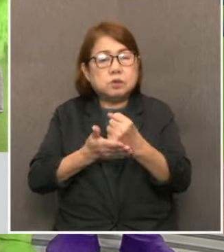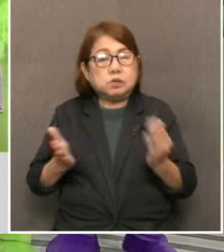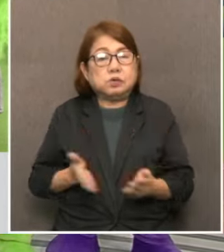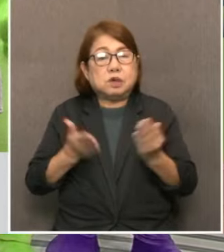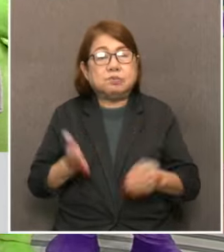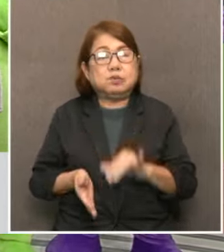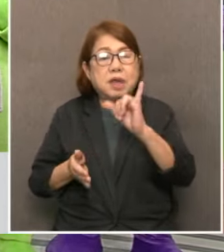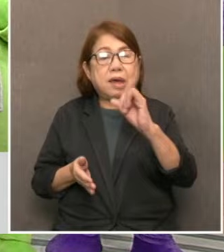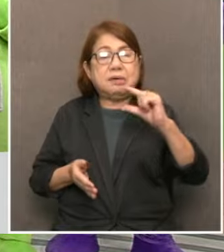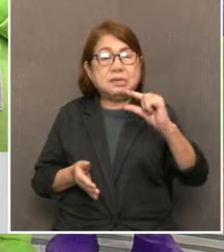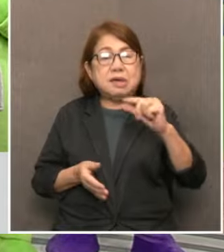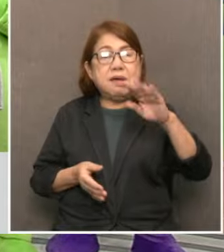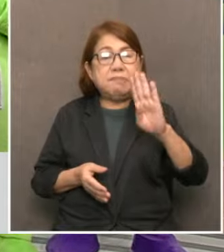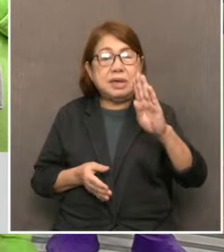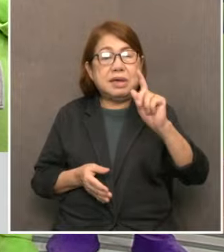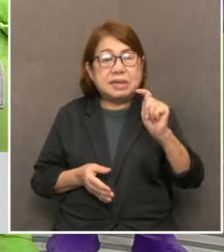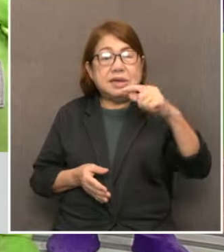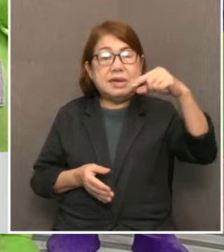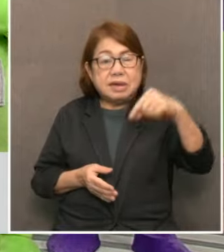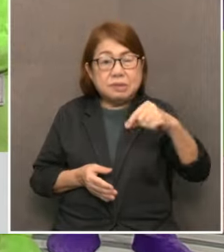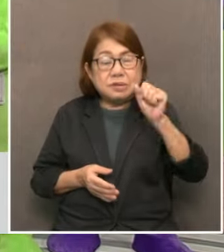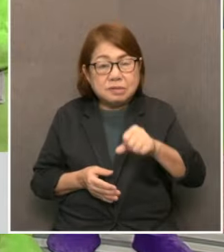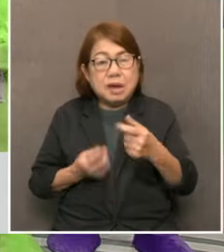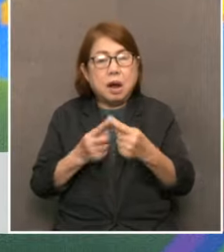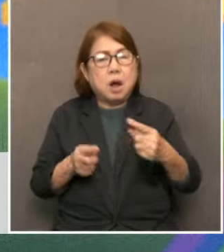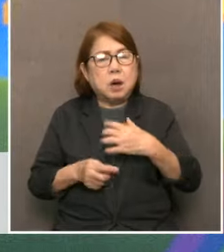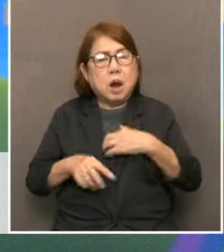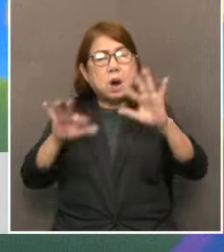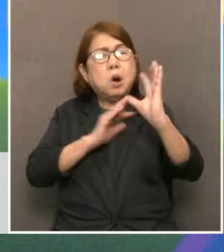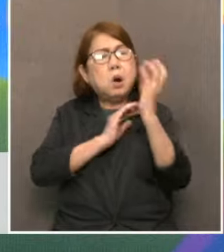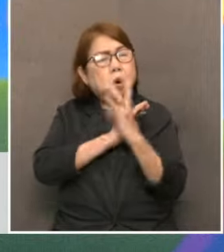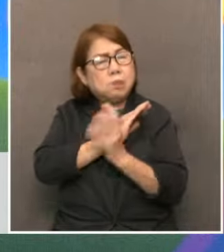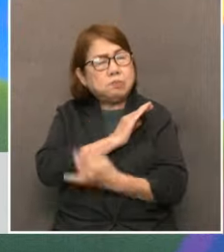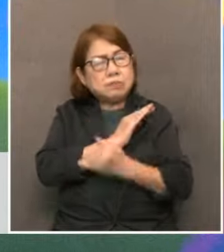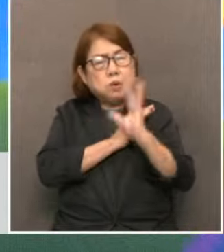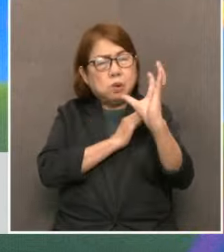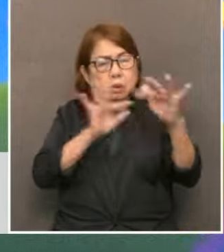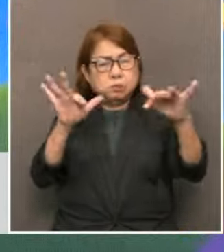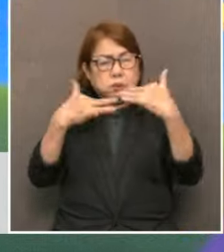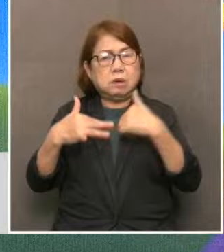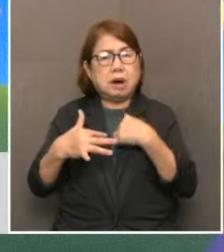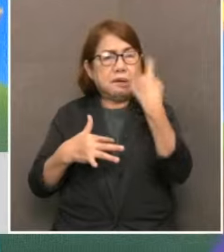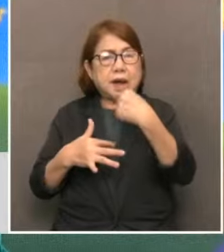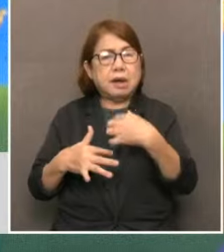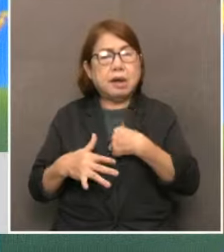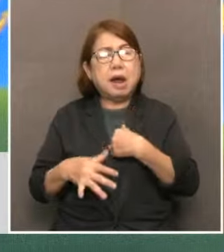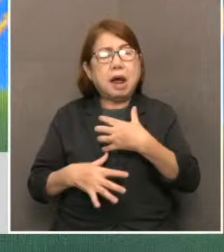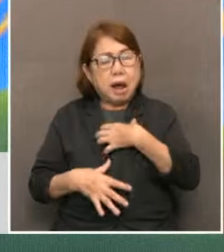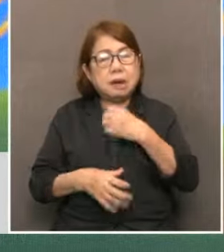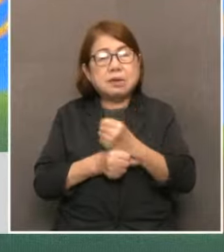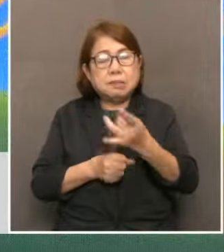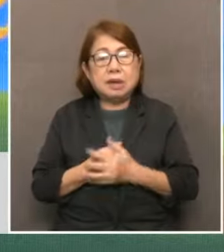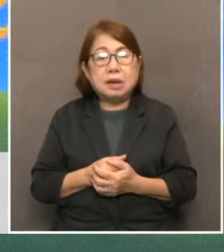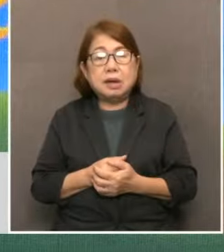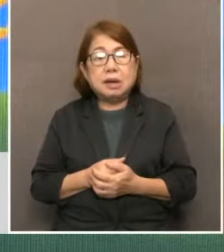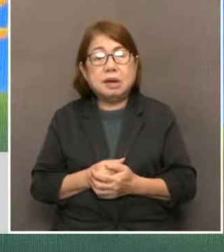communityแล้วก็คนที่อยากบอกให้โลกนี้รู้ว่าคุณเป็นใครอืคุณอยากทำอะไรคุณมาเอาง่ายๆเรา